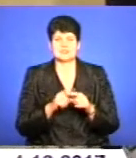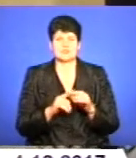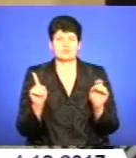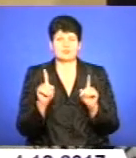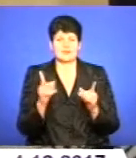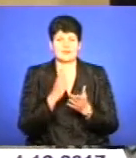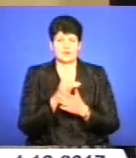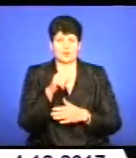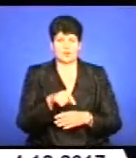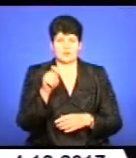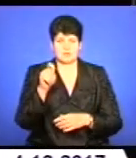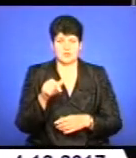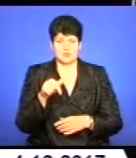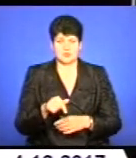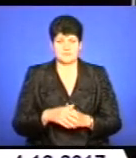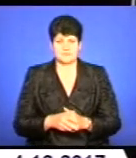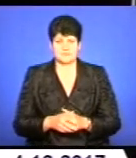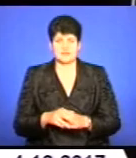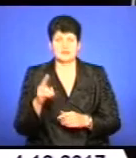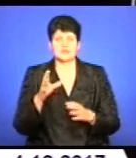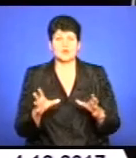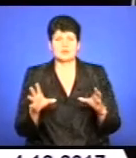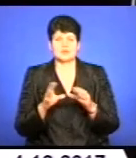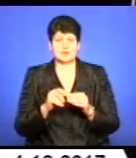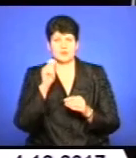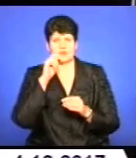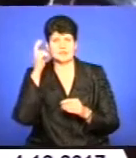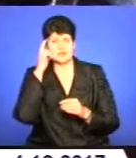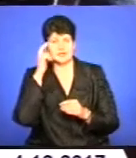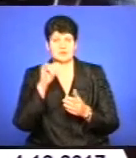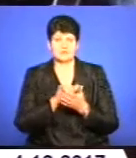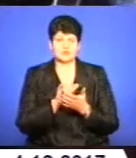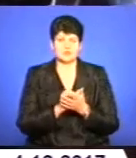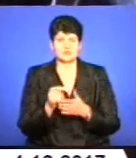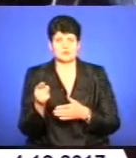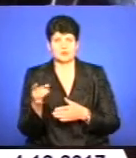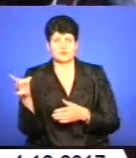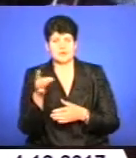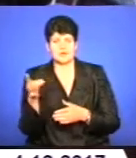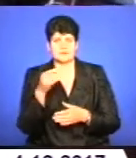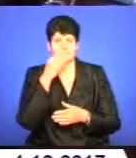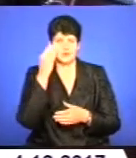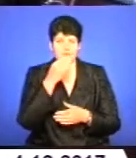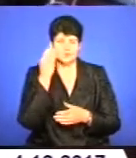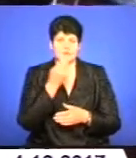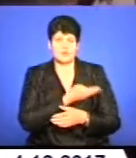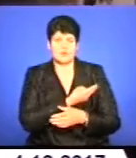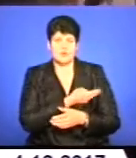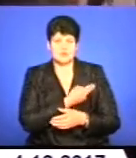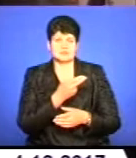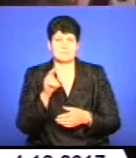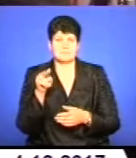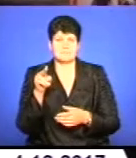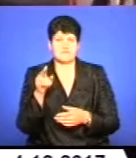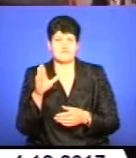тут і приїхали сюди. Джаз-бес об'єднав український Київ, Суми, Тернопіль, Луцьк, Рівне, Ужгород та польські Варшаву, Вроцлав,